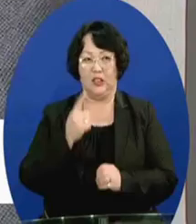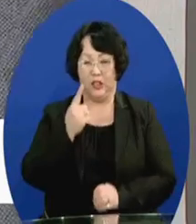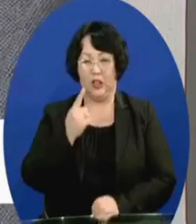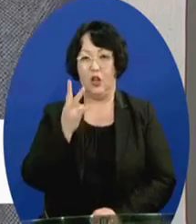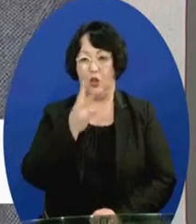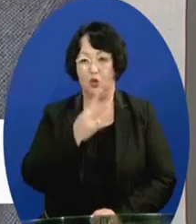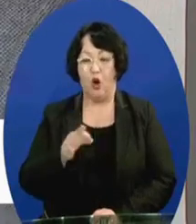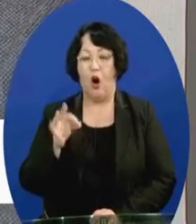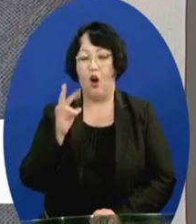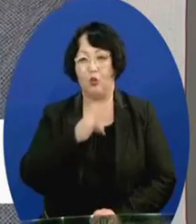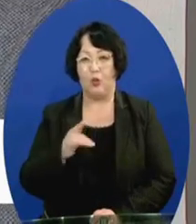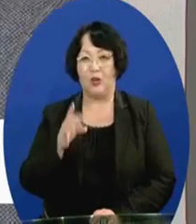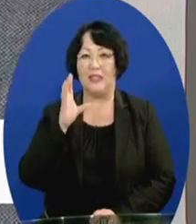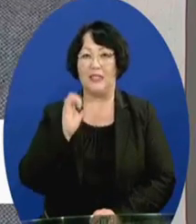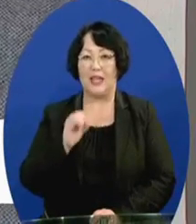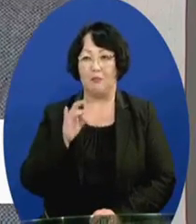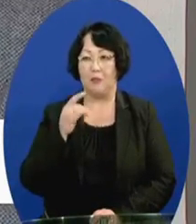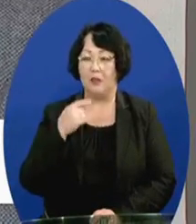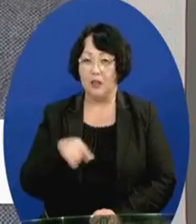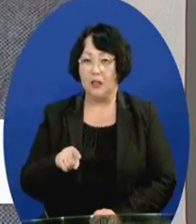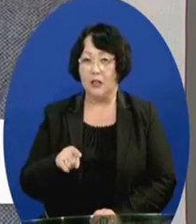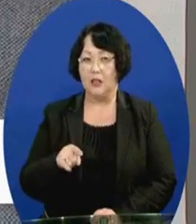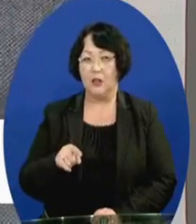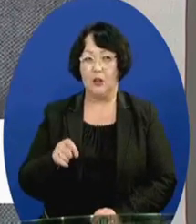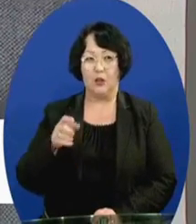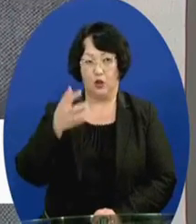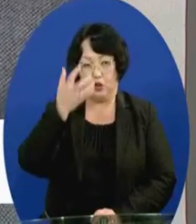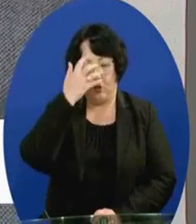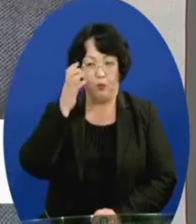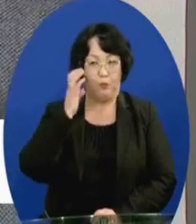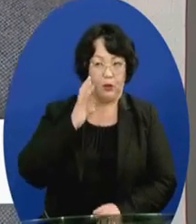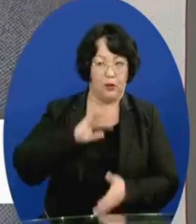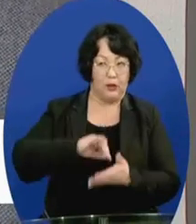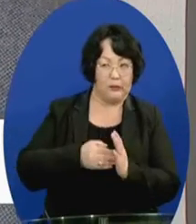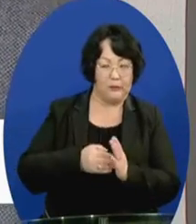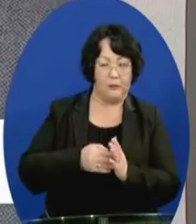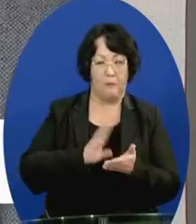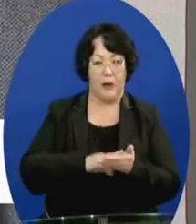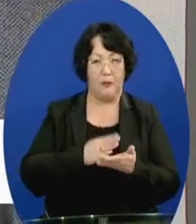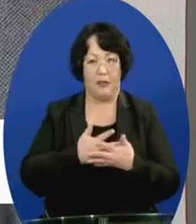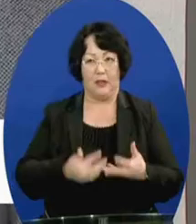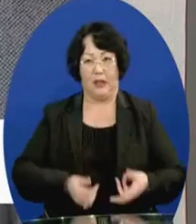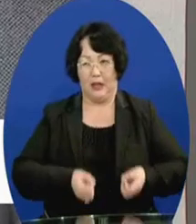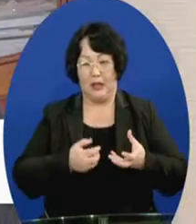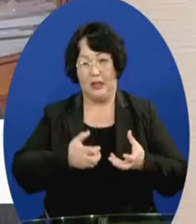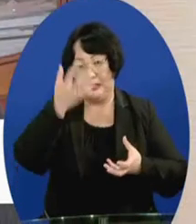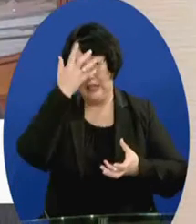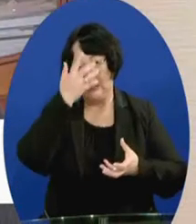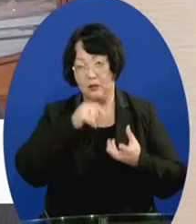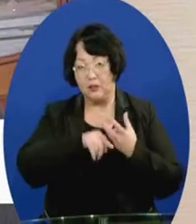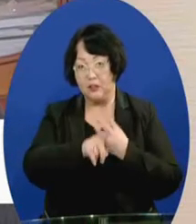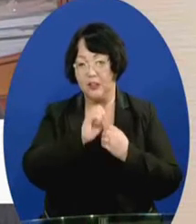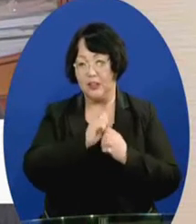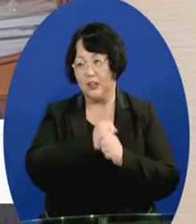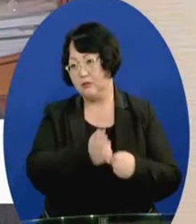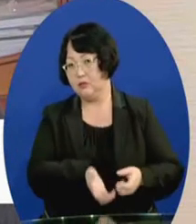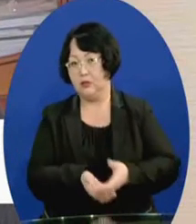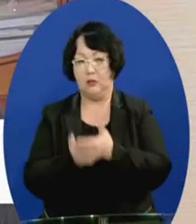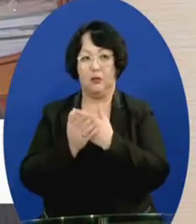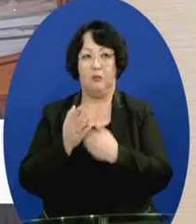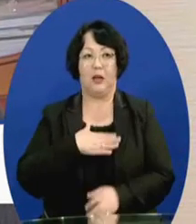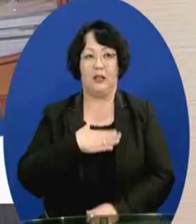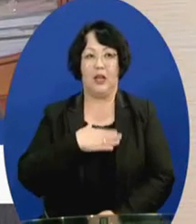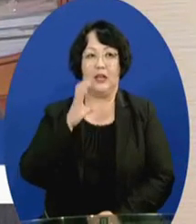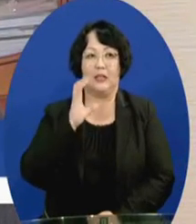ноолуурын салбарынхын бүтээгдэхүүнүүдэд нэлийн бодлогын бичиг баримтуудыг гаргаж ирээд засгийн газар руу оруулаа явуу хийж байгаа. Манай салбарт